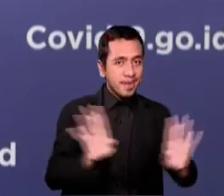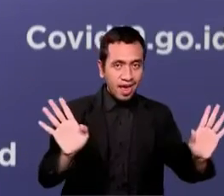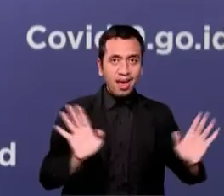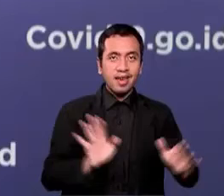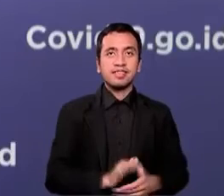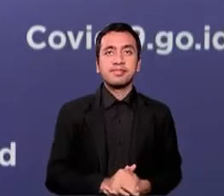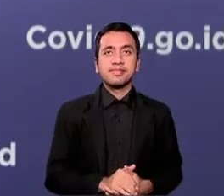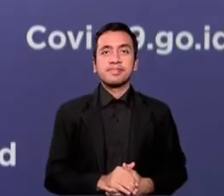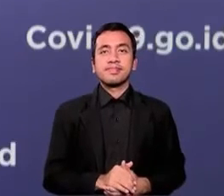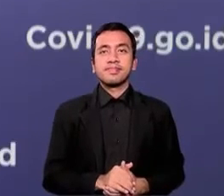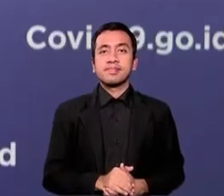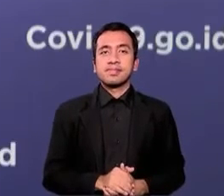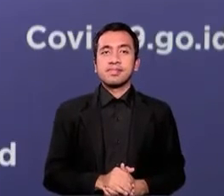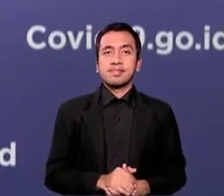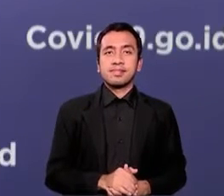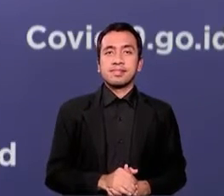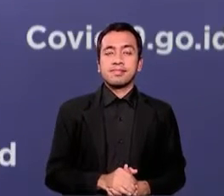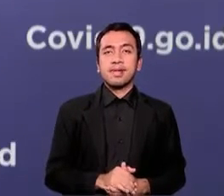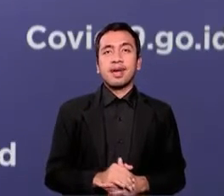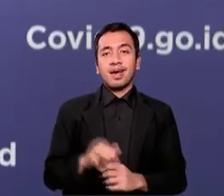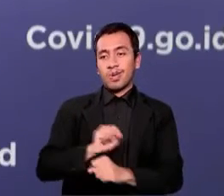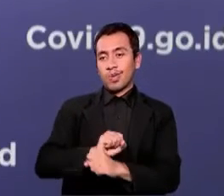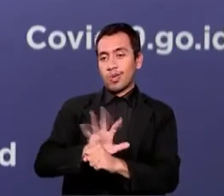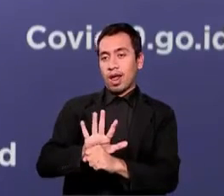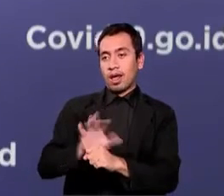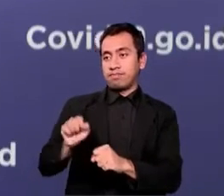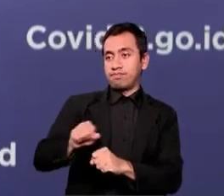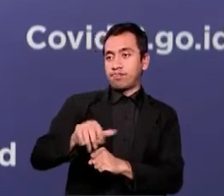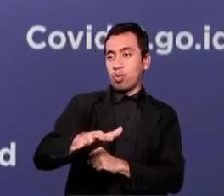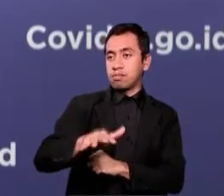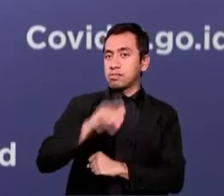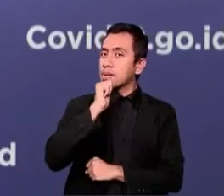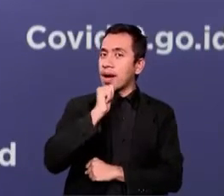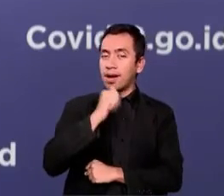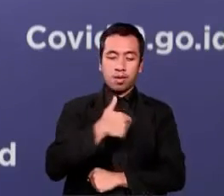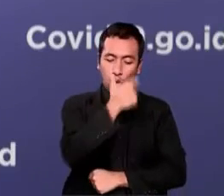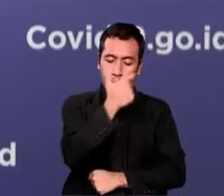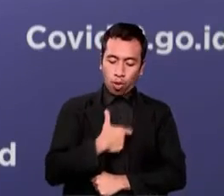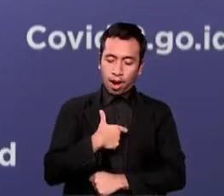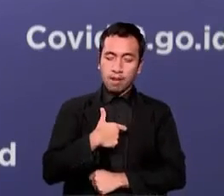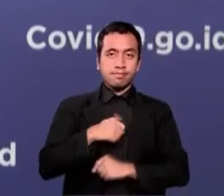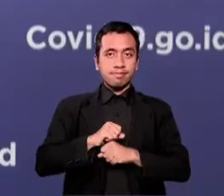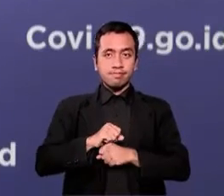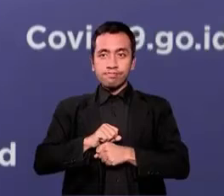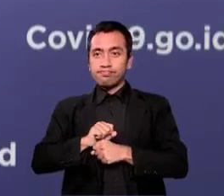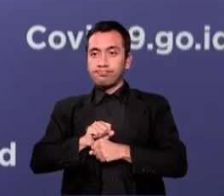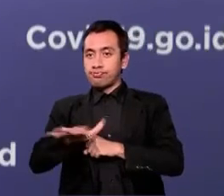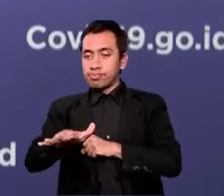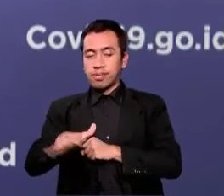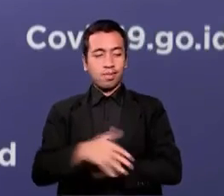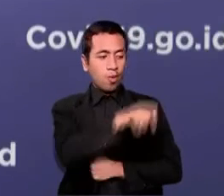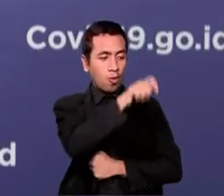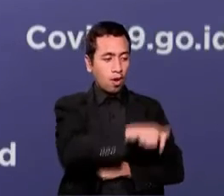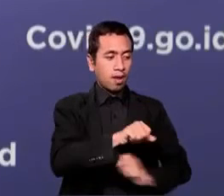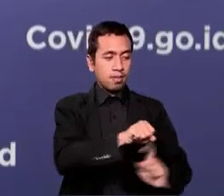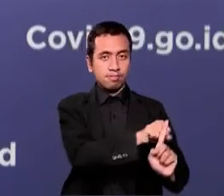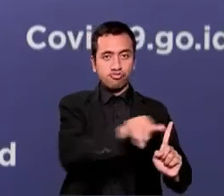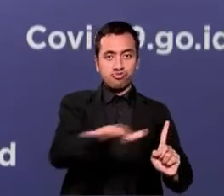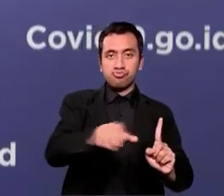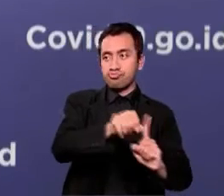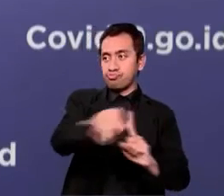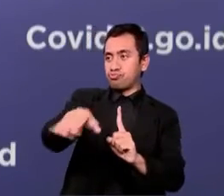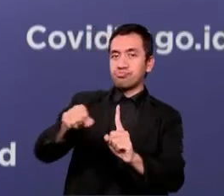faktor pembawa penyakit ini adalah manusia artinya mobilitas sosial manusia